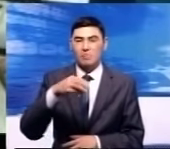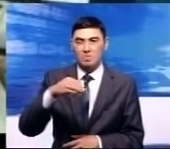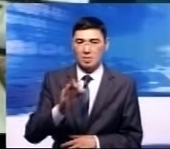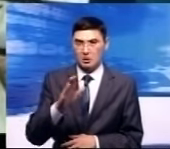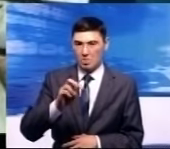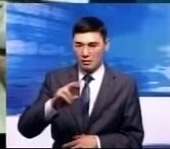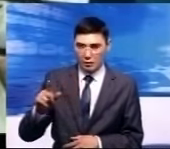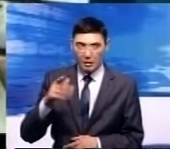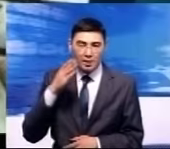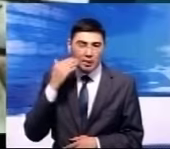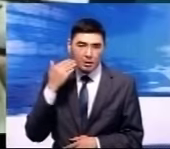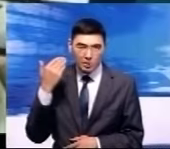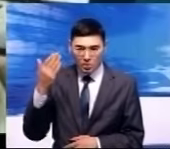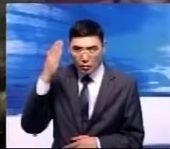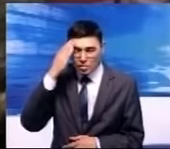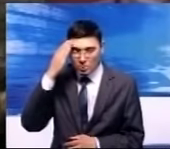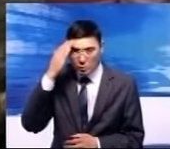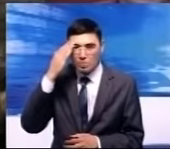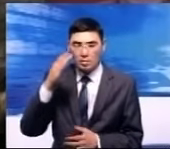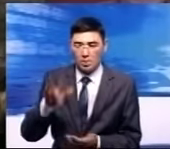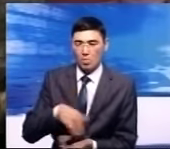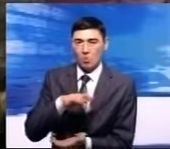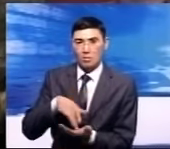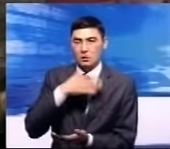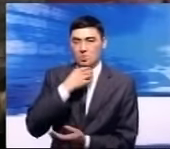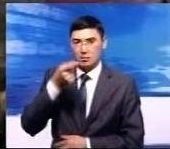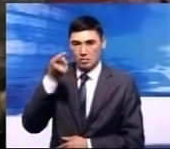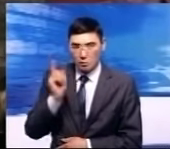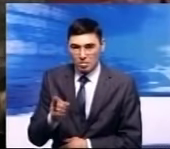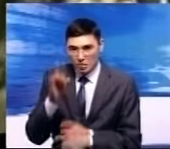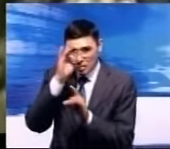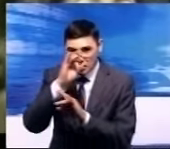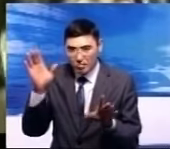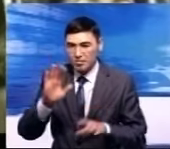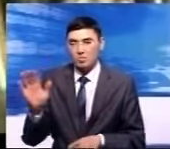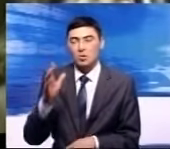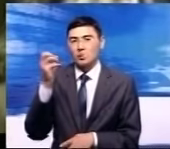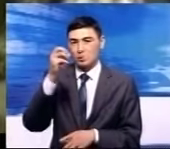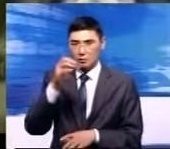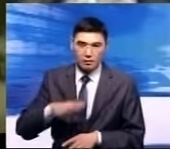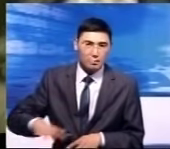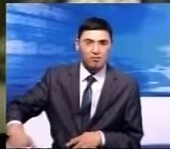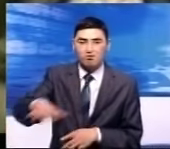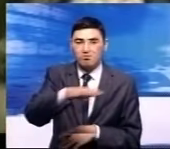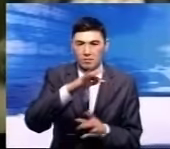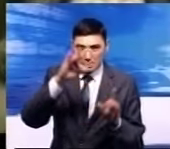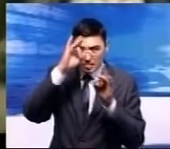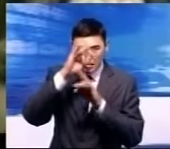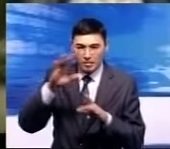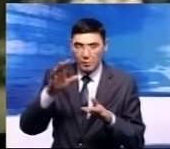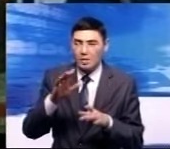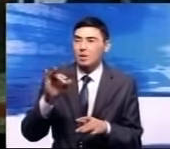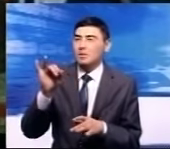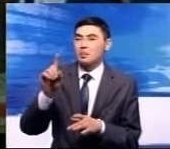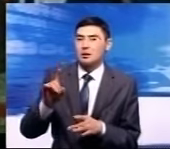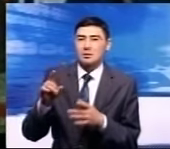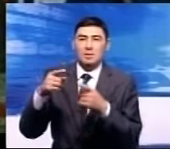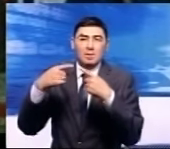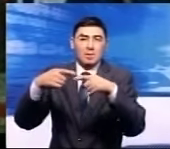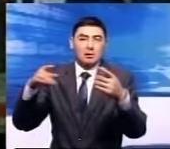«Иртыш-Моннары» известен далеко за пределами семейского региона. Об этом свидетельствует солидный состав музыкантов и певцов из разных